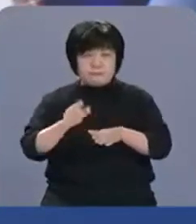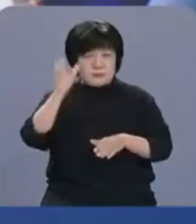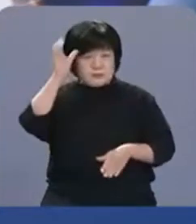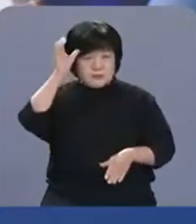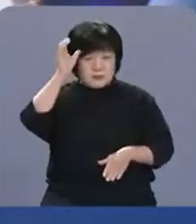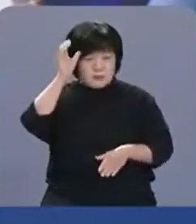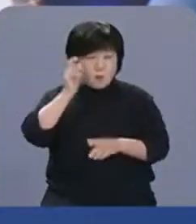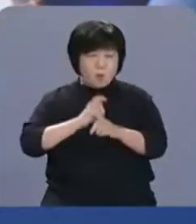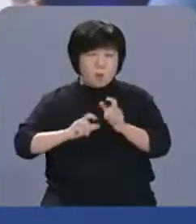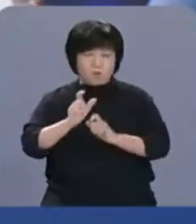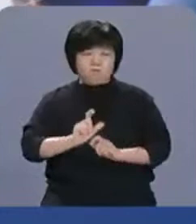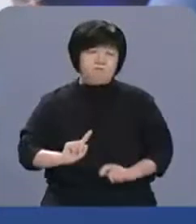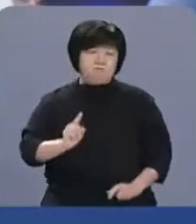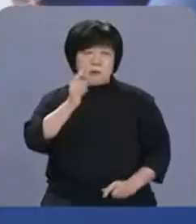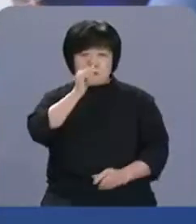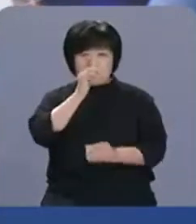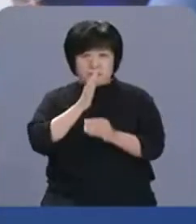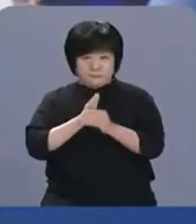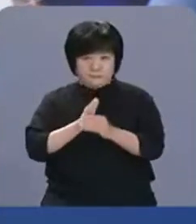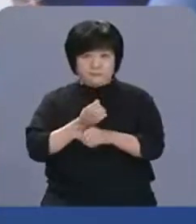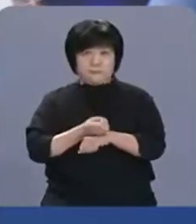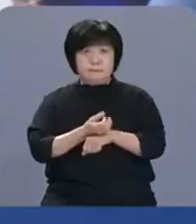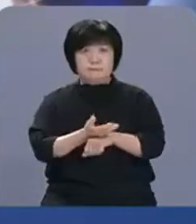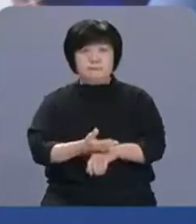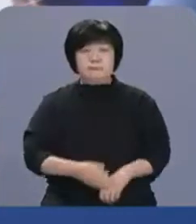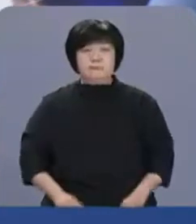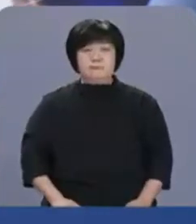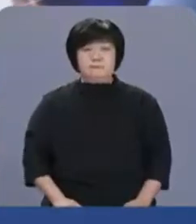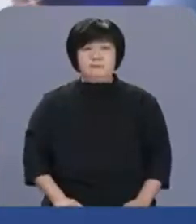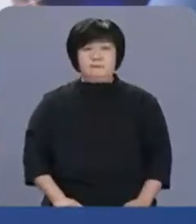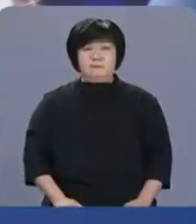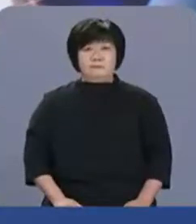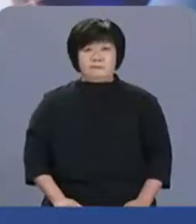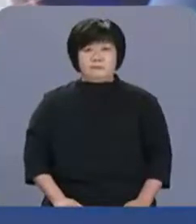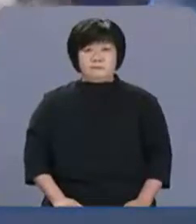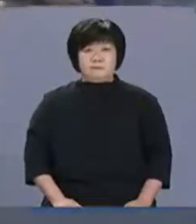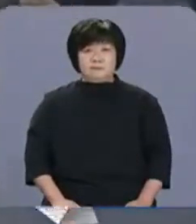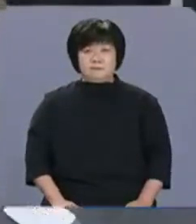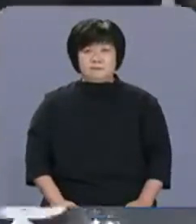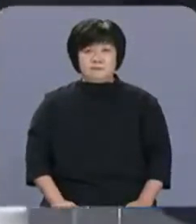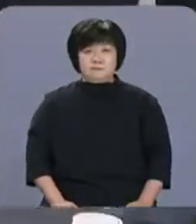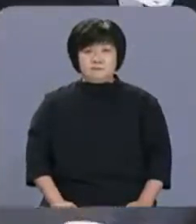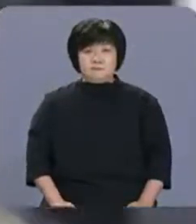기대감이 갈수록 높아지고 있습니다. 강혜슬 기자가 보도합니다.